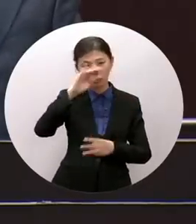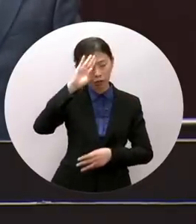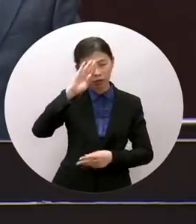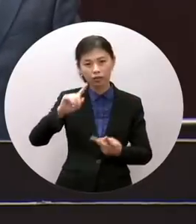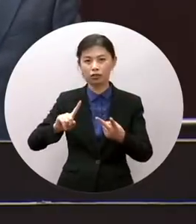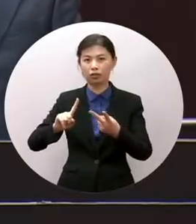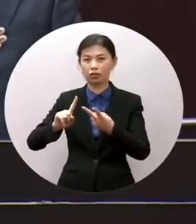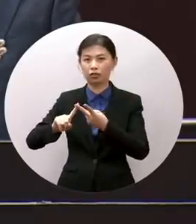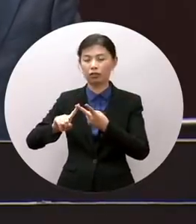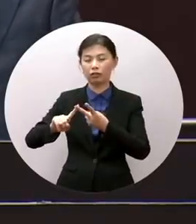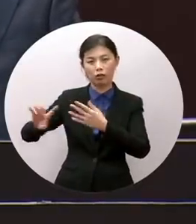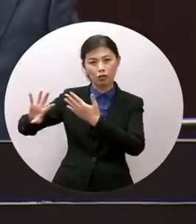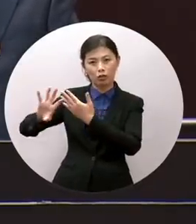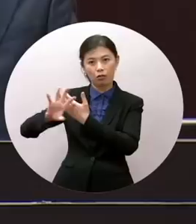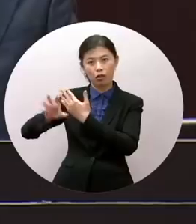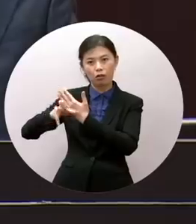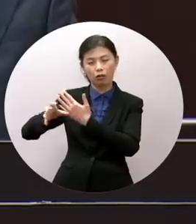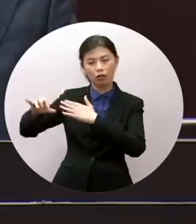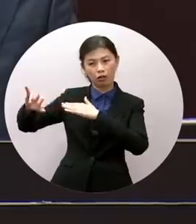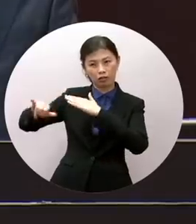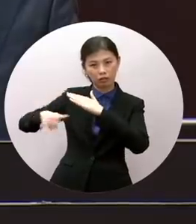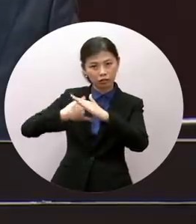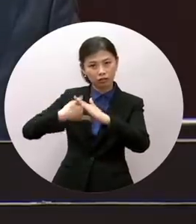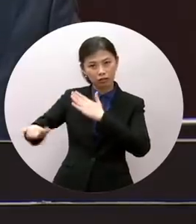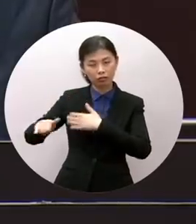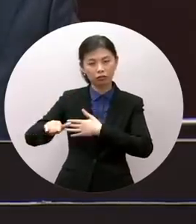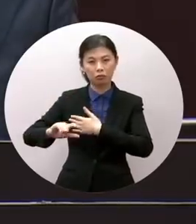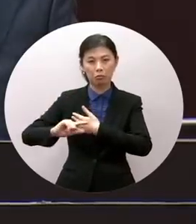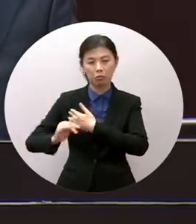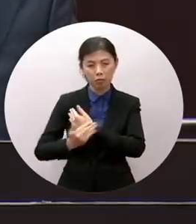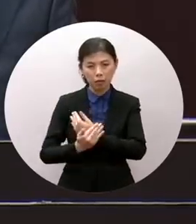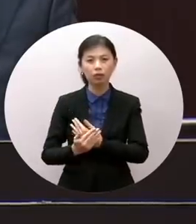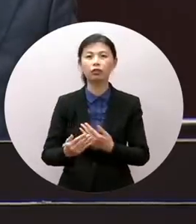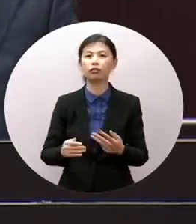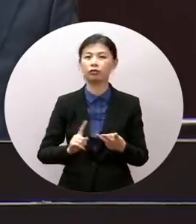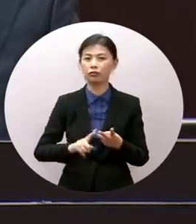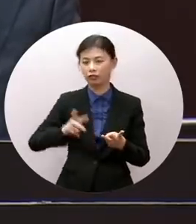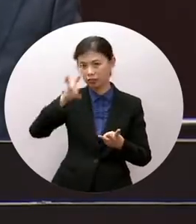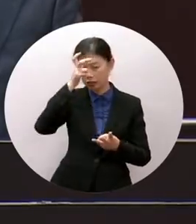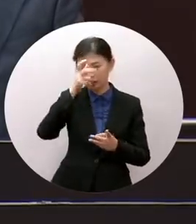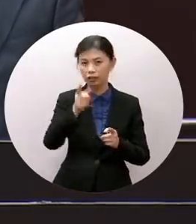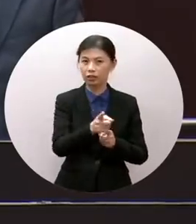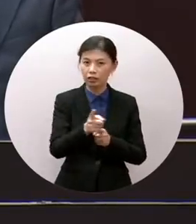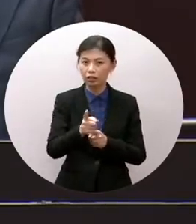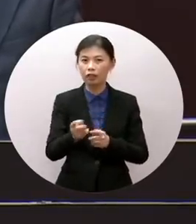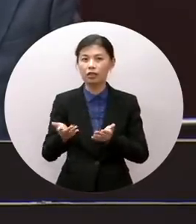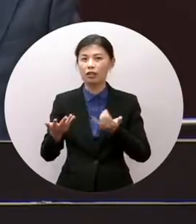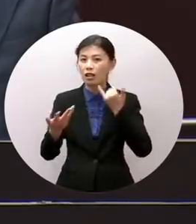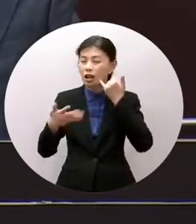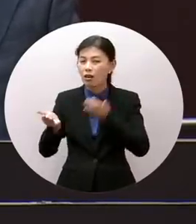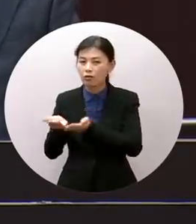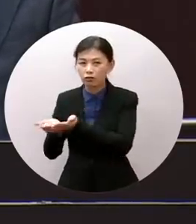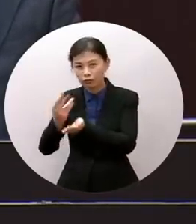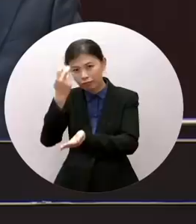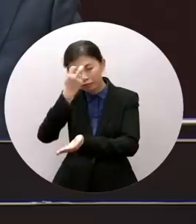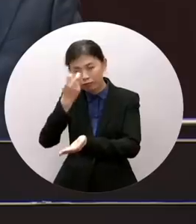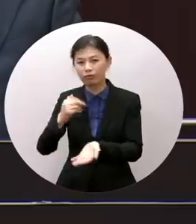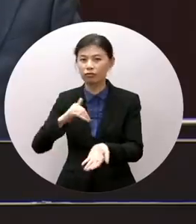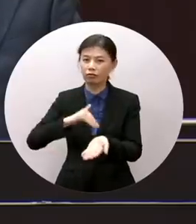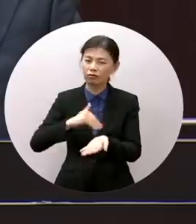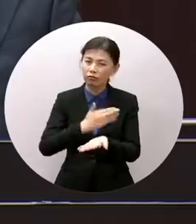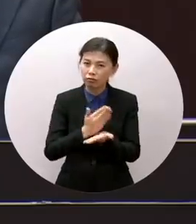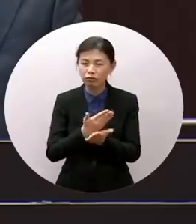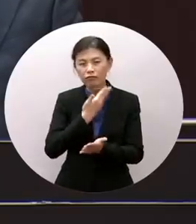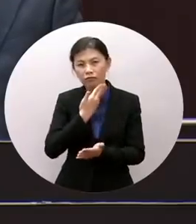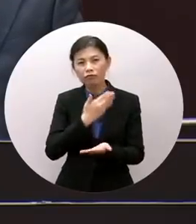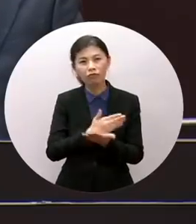好，包括讲咱真侪咱的警察、消防、海巡、比照军人、医疗这个